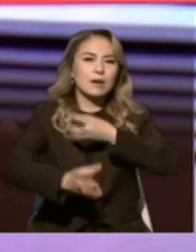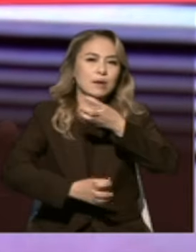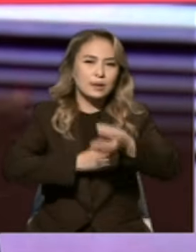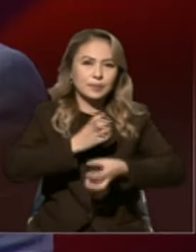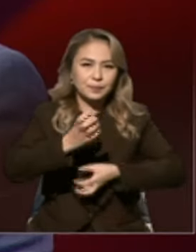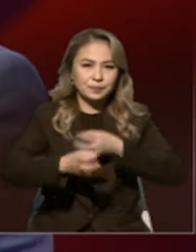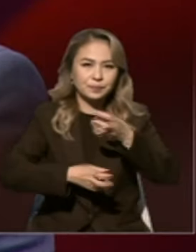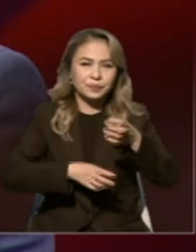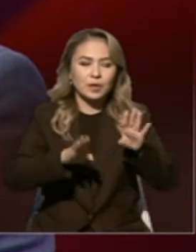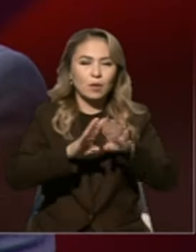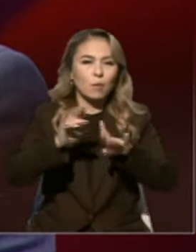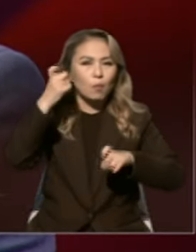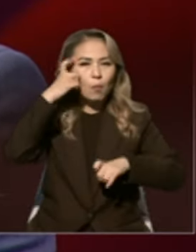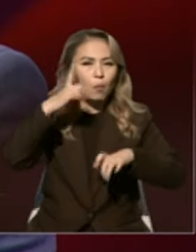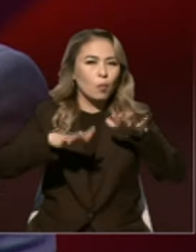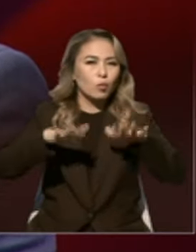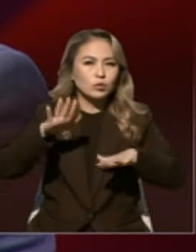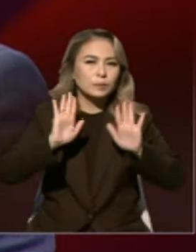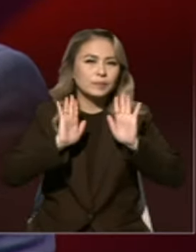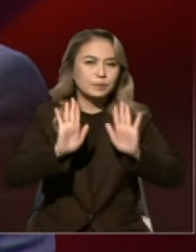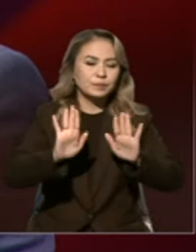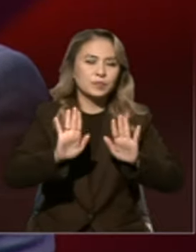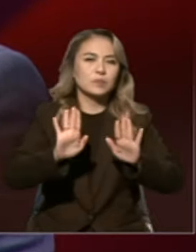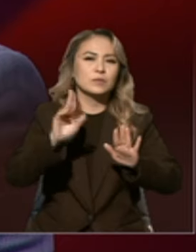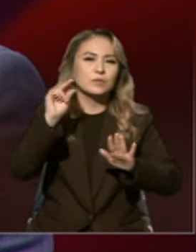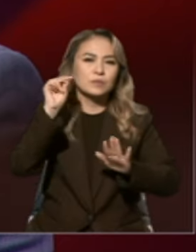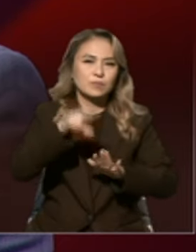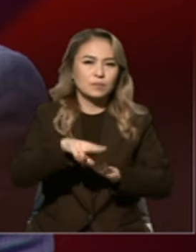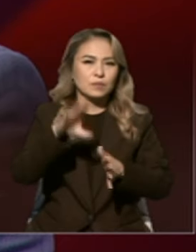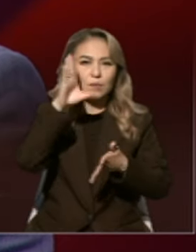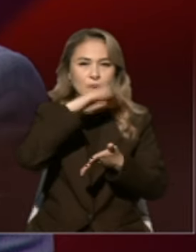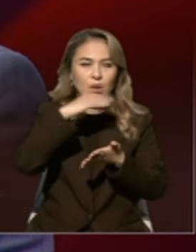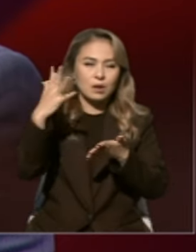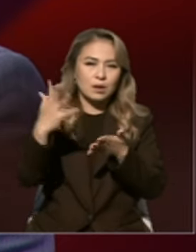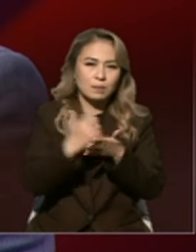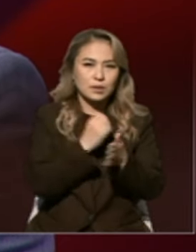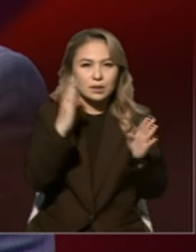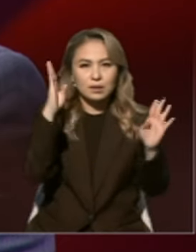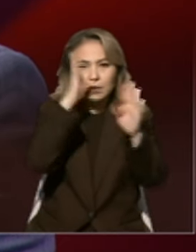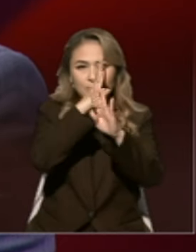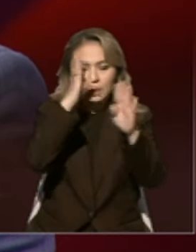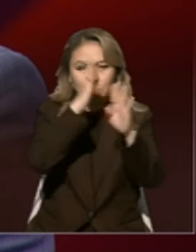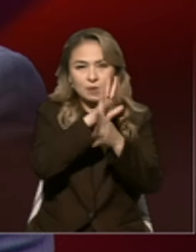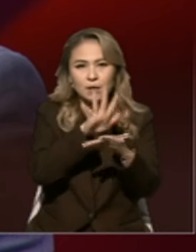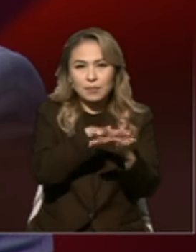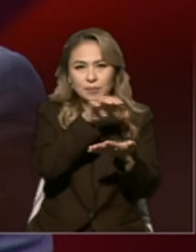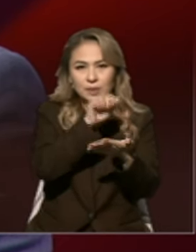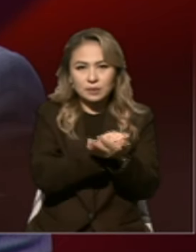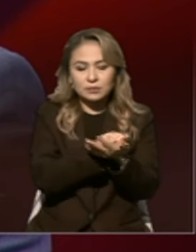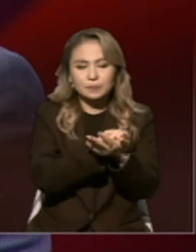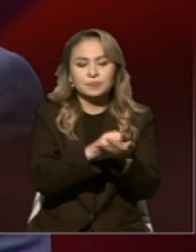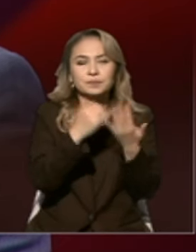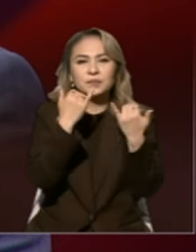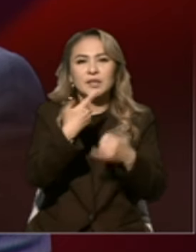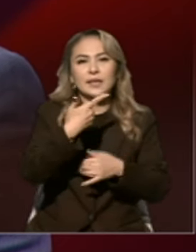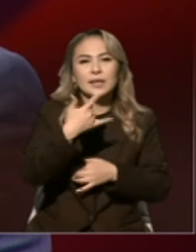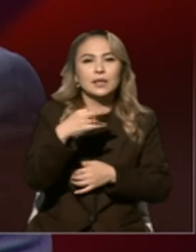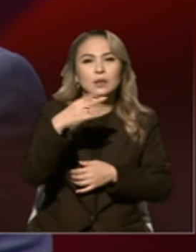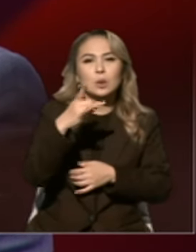мысалға болжаммен ғана мысалға апатты төтеп бере алады, табиғи апатты. Сол себептен мынау гидромет